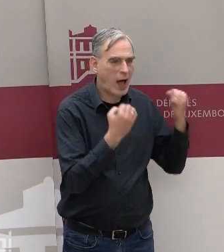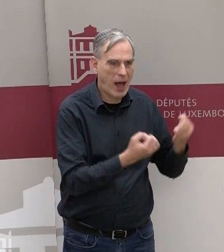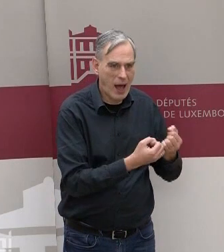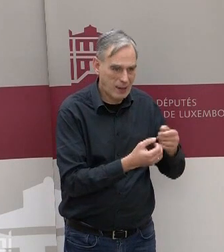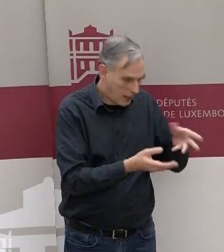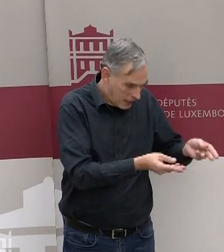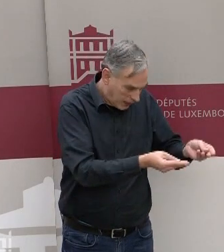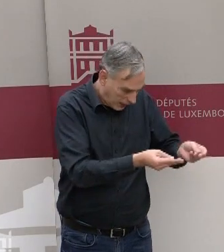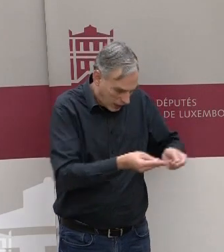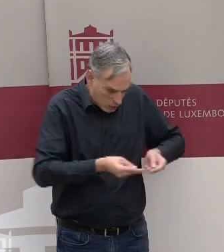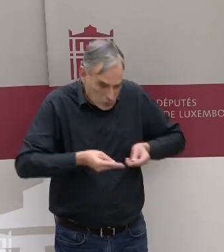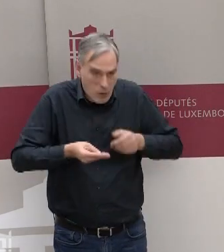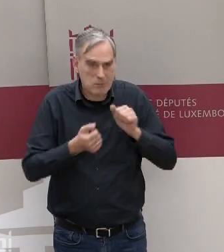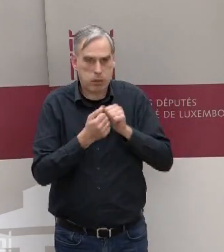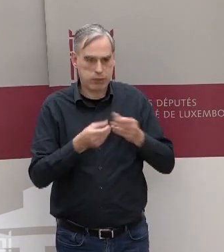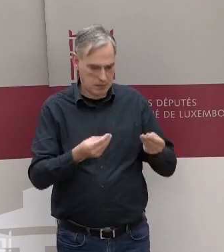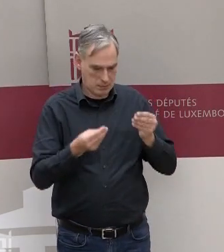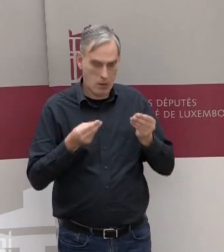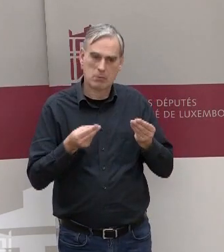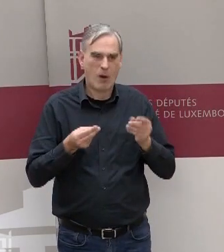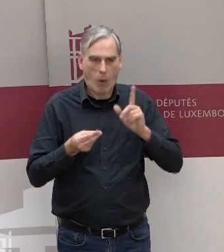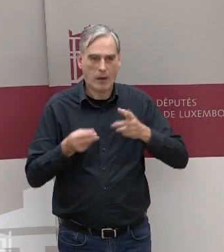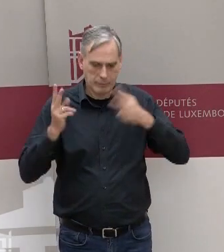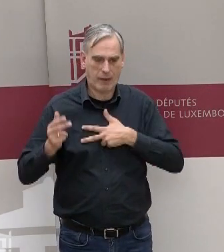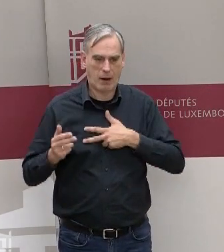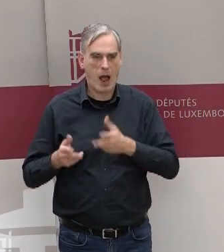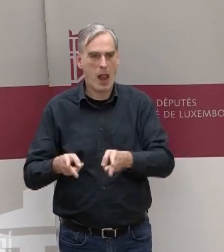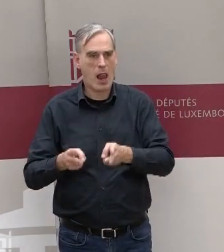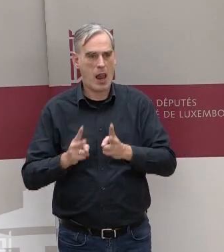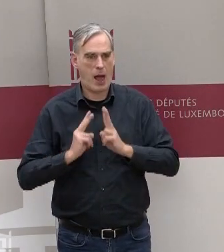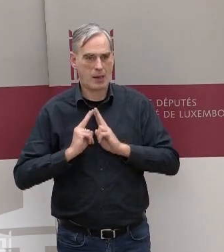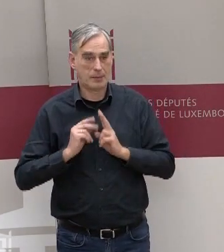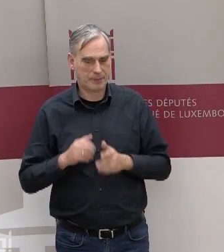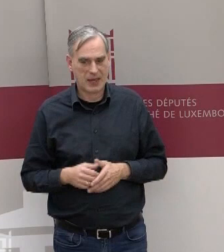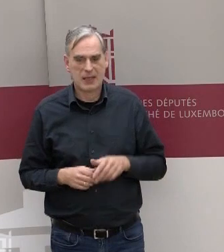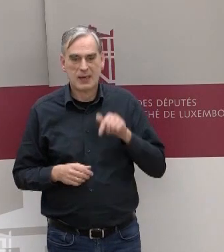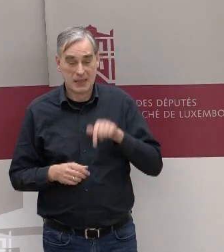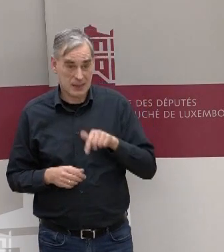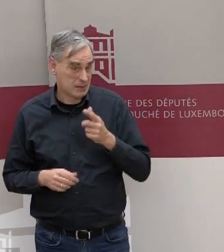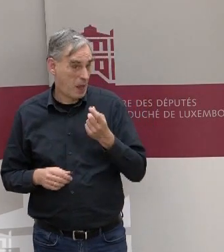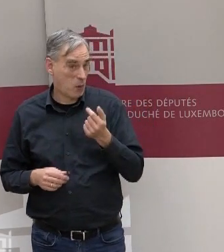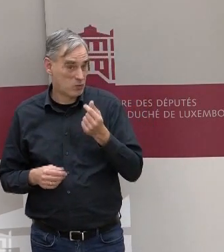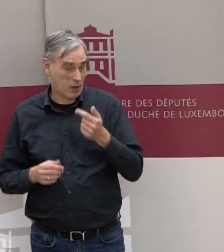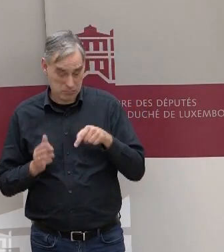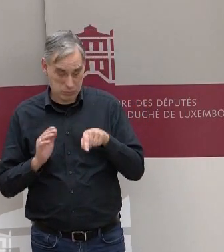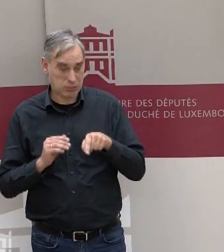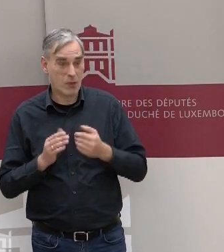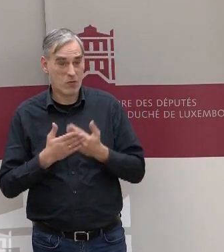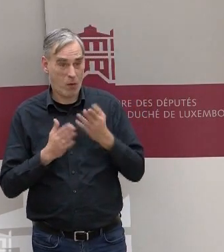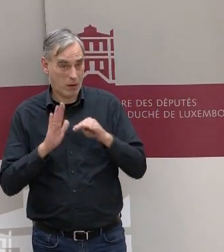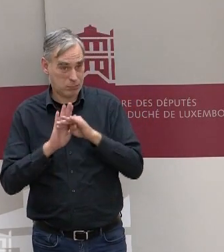Mit diesem Budgetgesetz geht die Regierung sich dann auch, wenn wir beim Leihen sind, ein zusätzliches Marschmanövre von